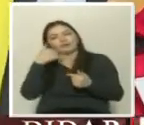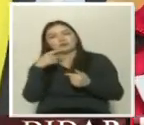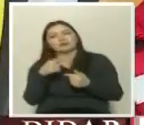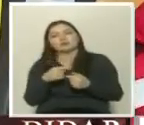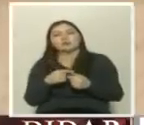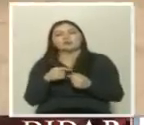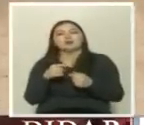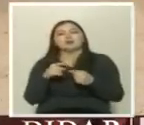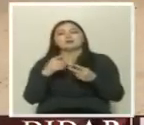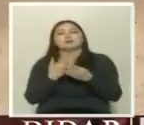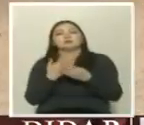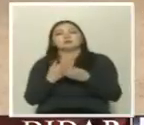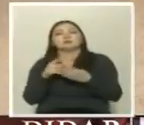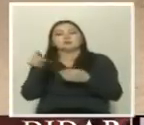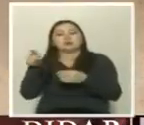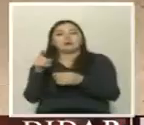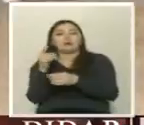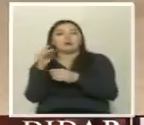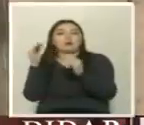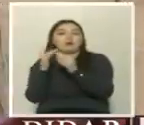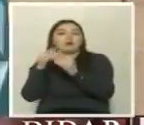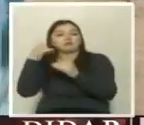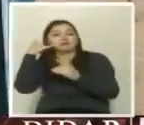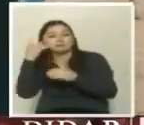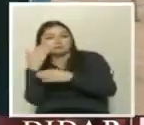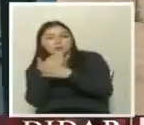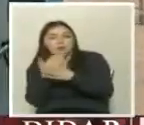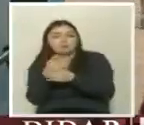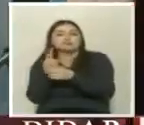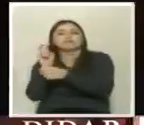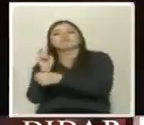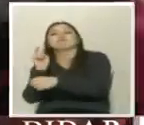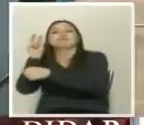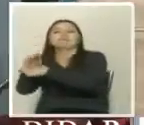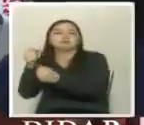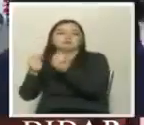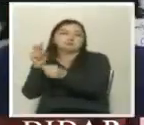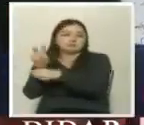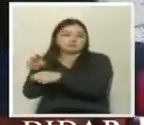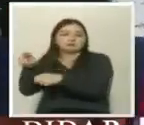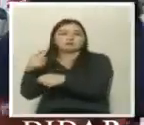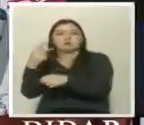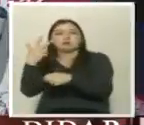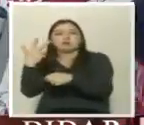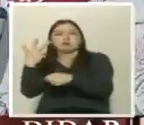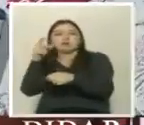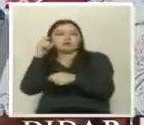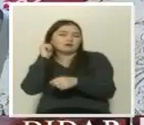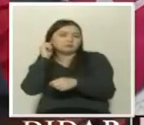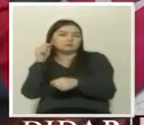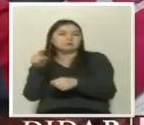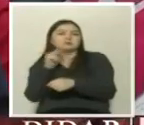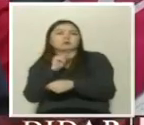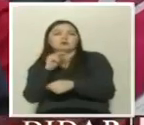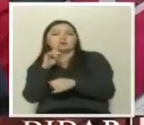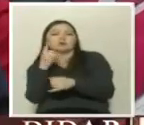с температурой. Несмотря на то, что профессия Тазагуль сопряжена со значительными физическими нагрузками, нервными стрессами, опасностью и